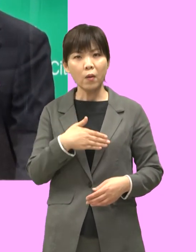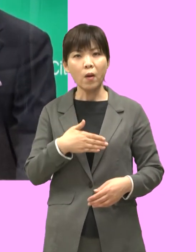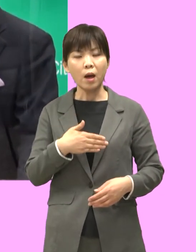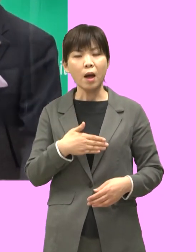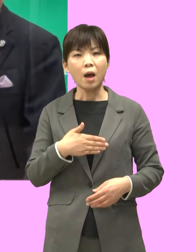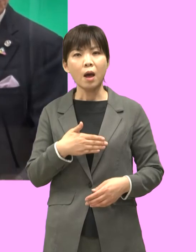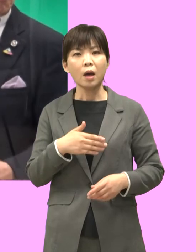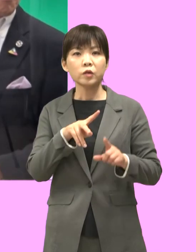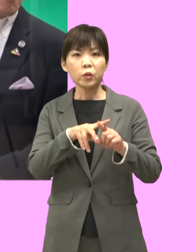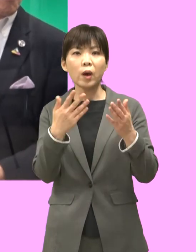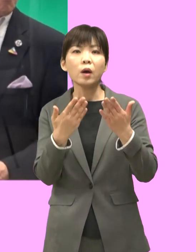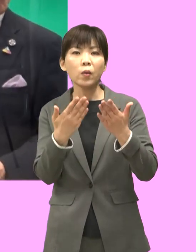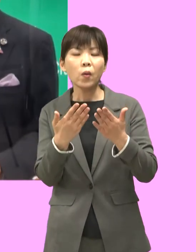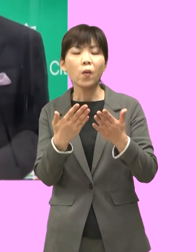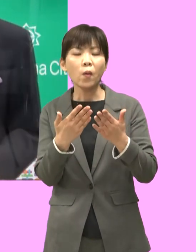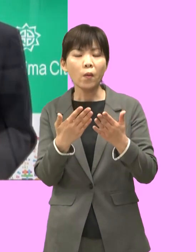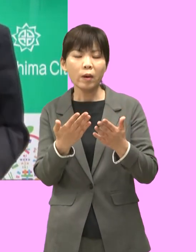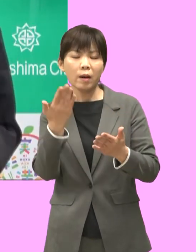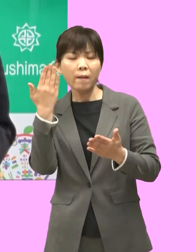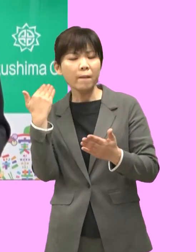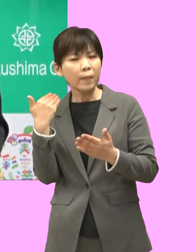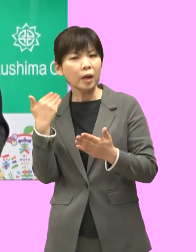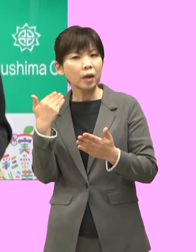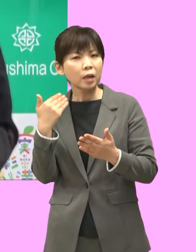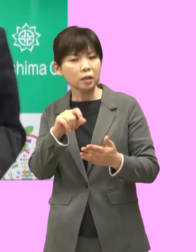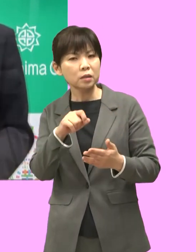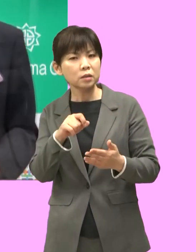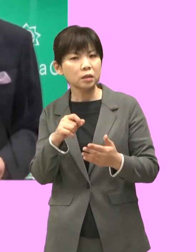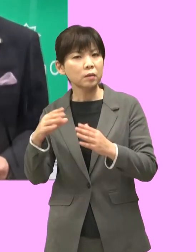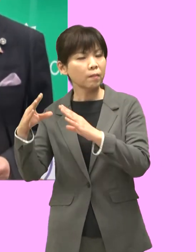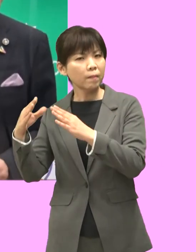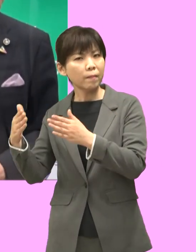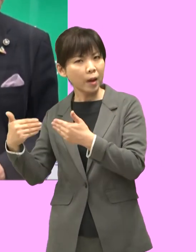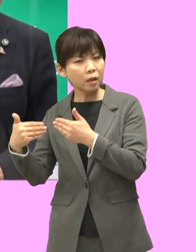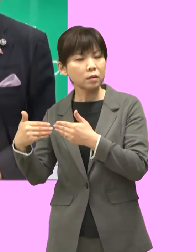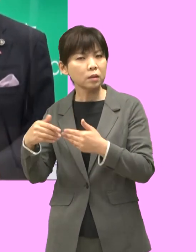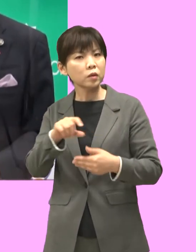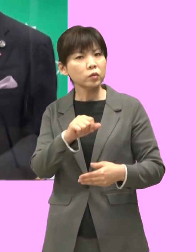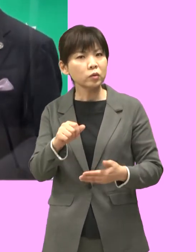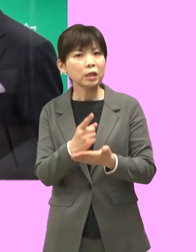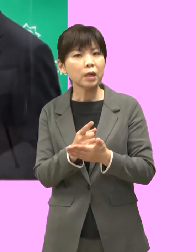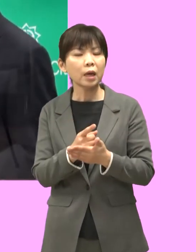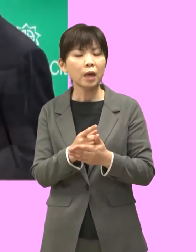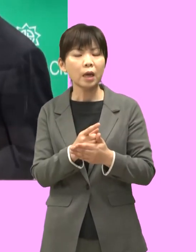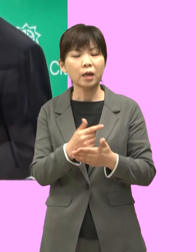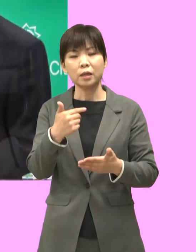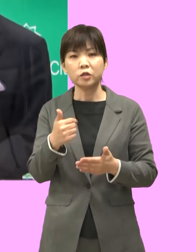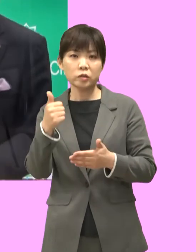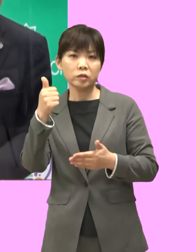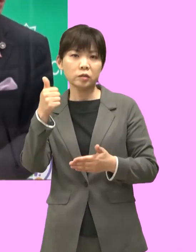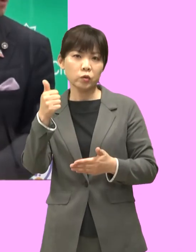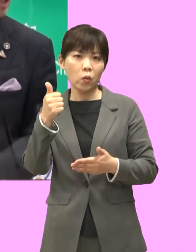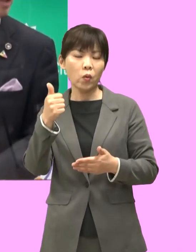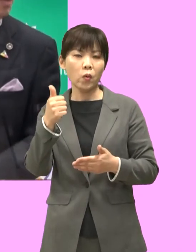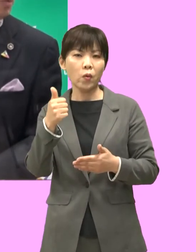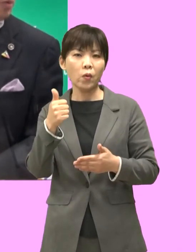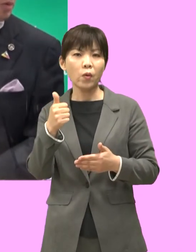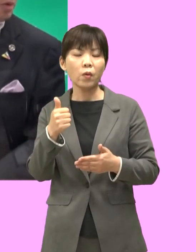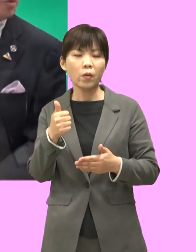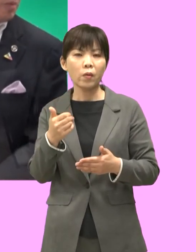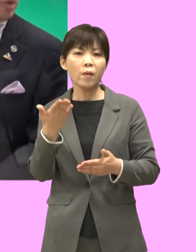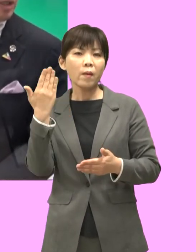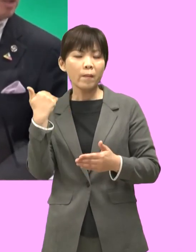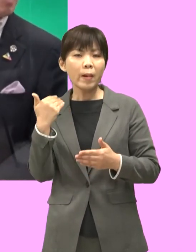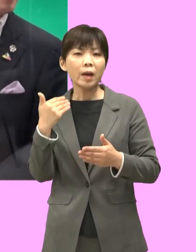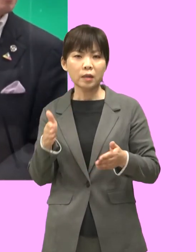ということで土地だけということだったので、特に廃止年度というのはカウントしてませんでした。うん、 まあこれ自体も建物が本来学校としてあったものも、